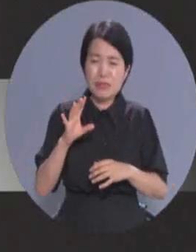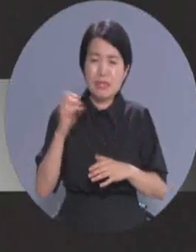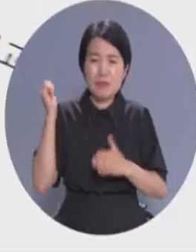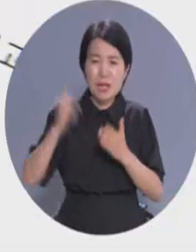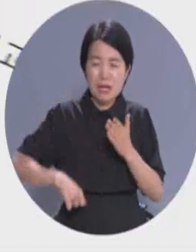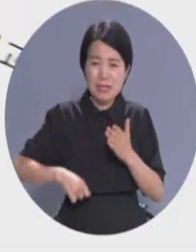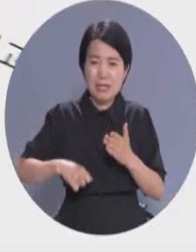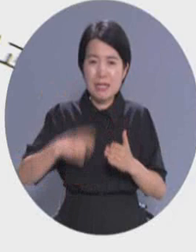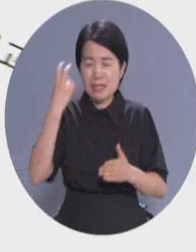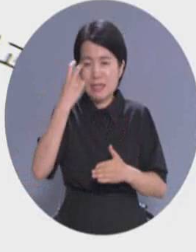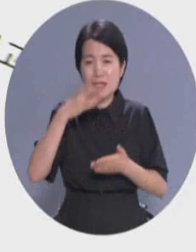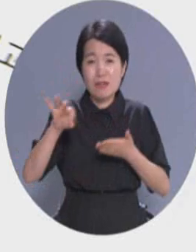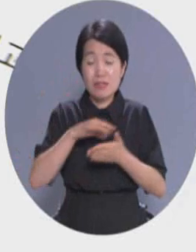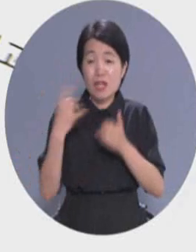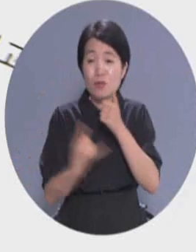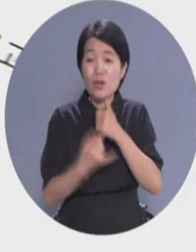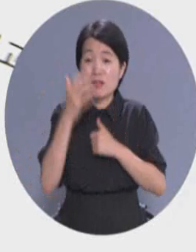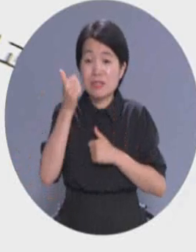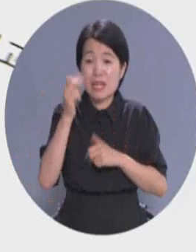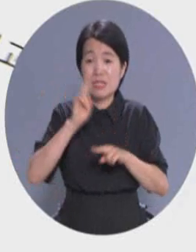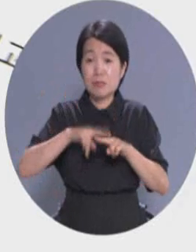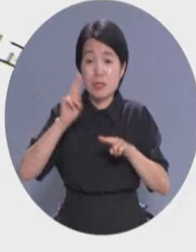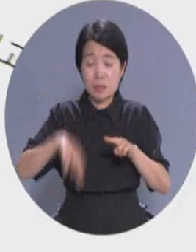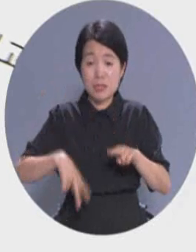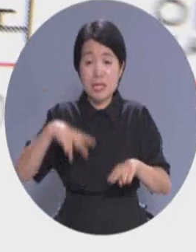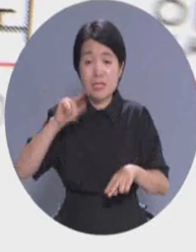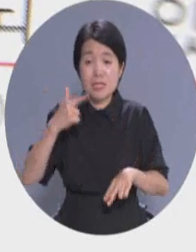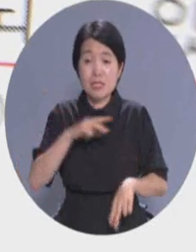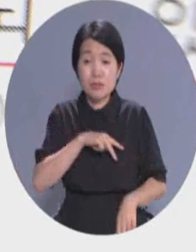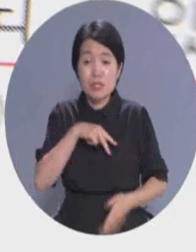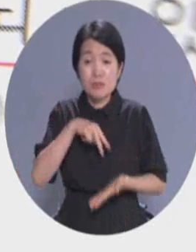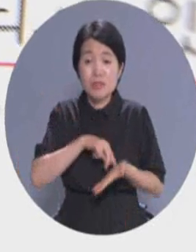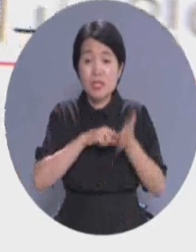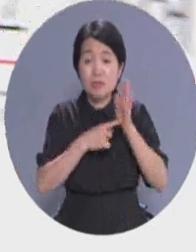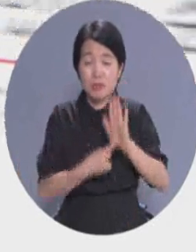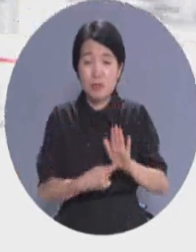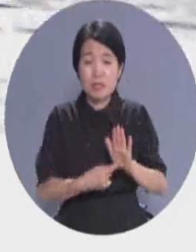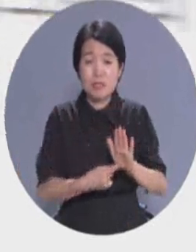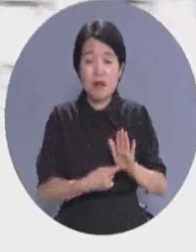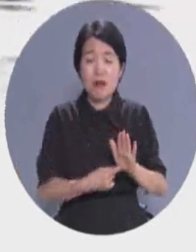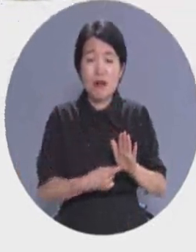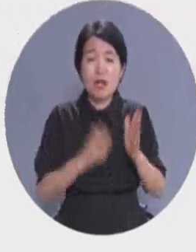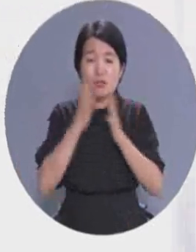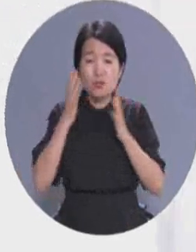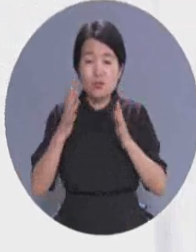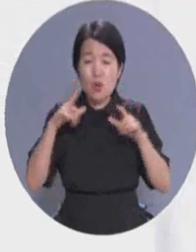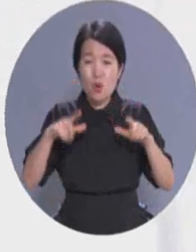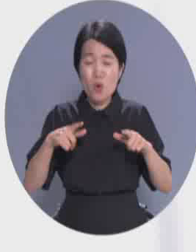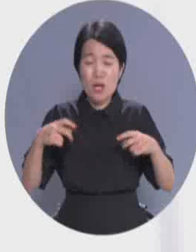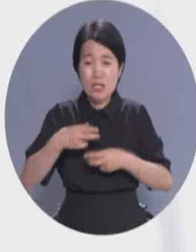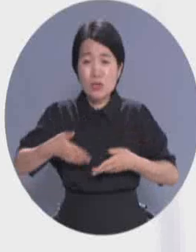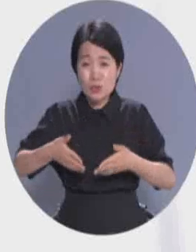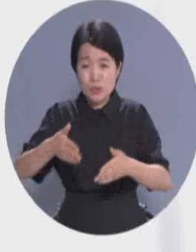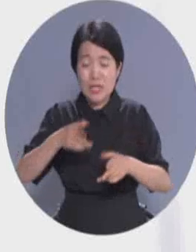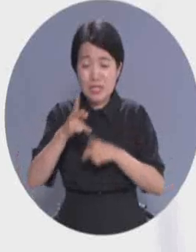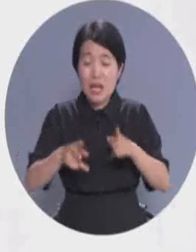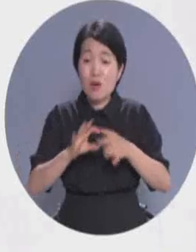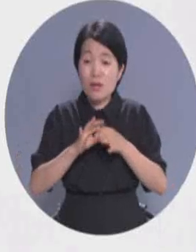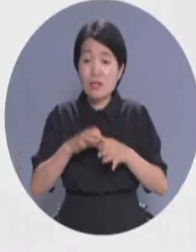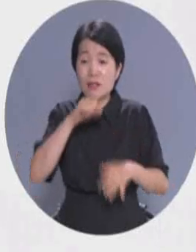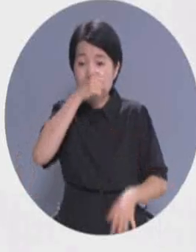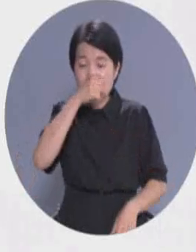예산결산위원장을 사임했습니다 신의원은 입장문을 통해 백강로 완충녹지와 이면도로 개설사업 관련